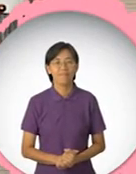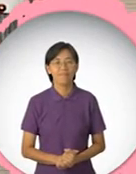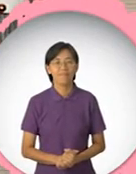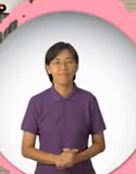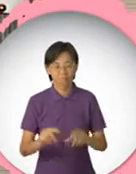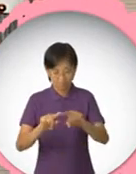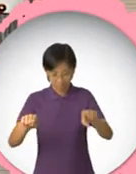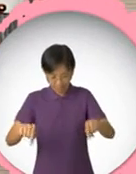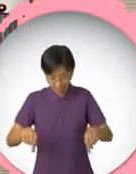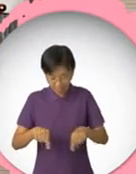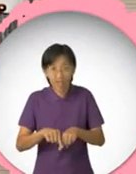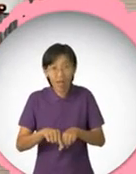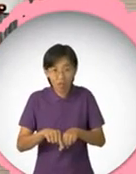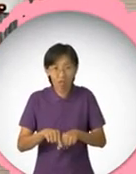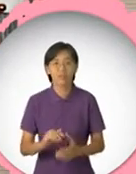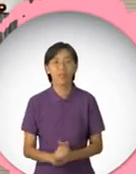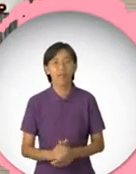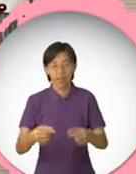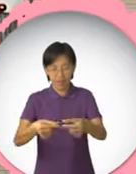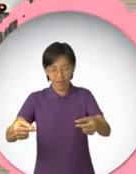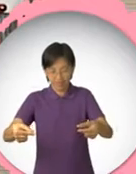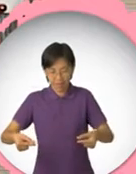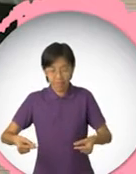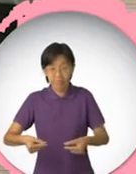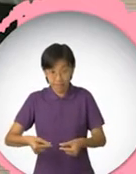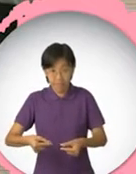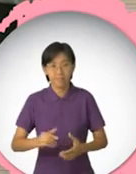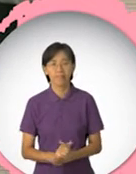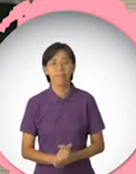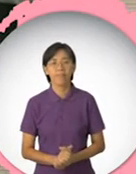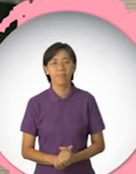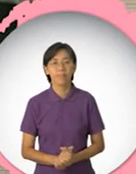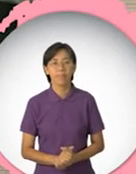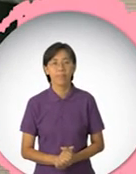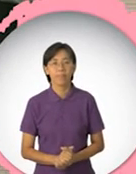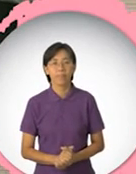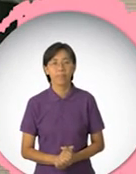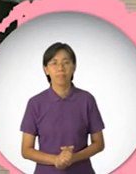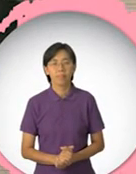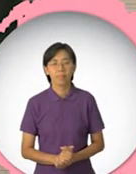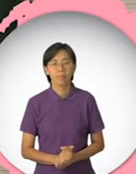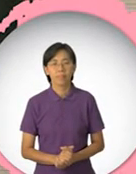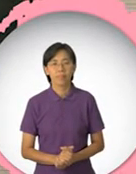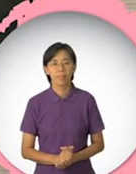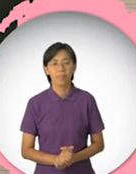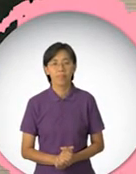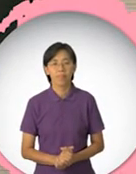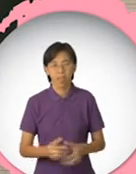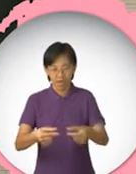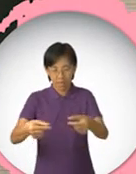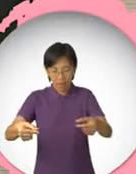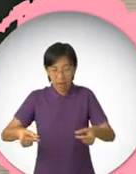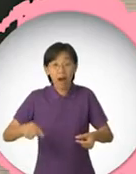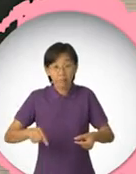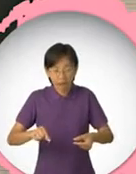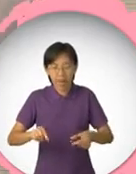ยนะครับ ก็จะมีลักษณะเป็นแผ่นๆ นะคะอันนี้ก็จะทำให้การความหนาบางของมันในแต่ละชั้นเ